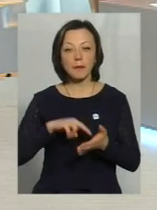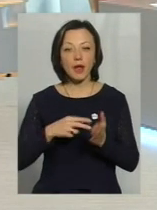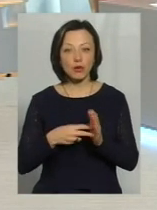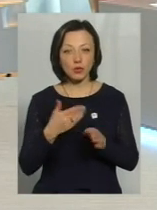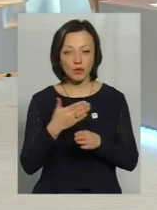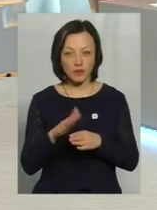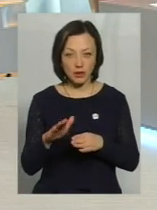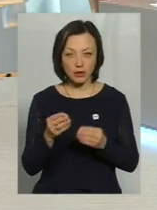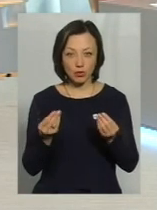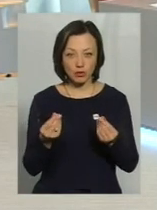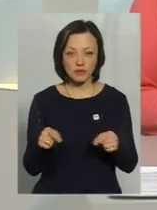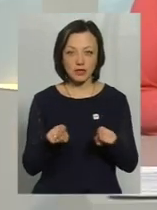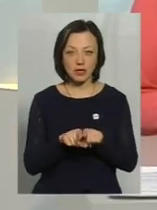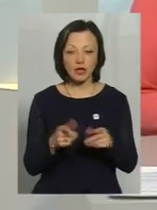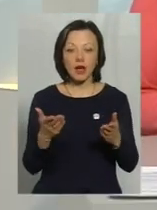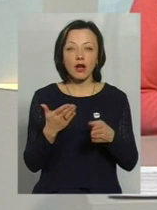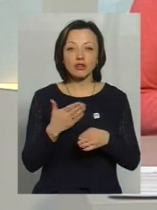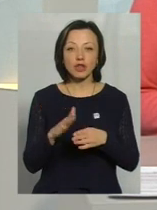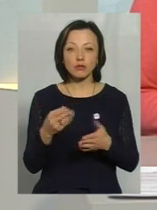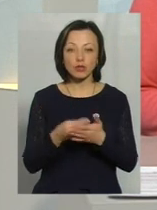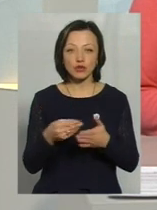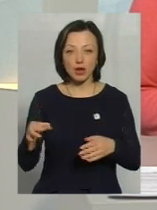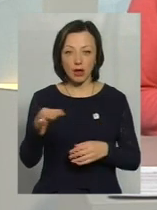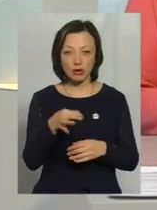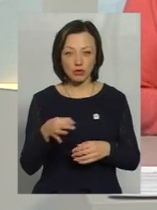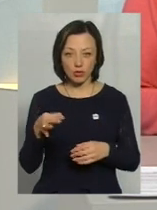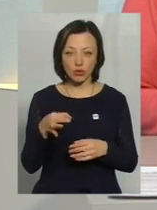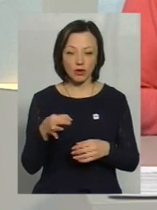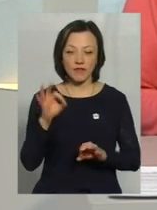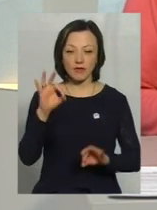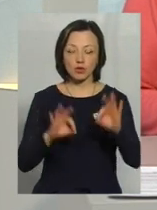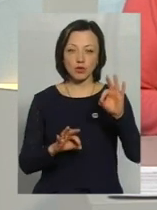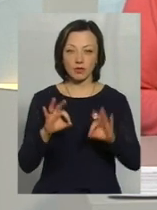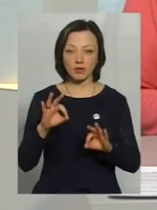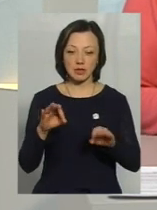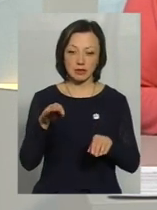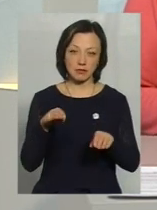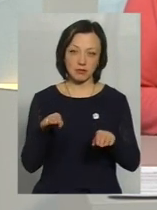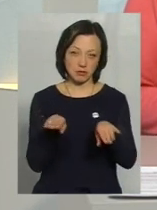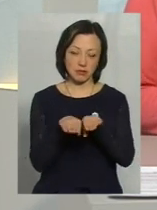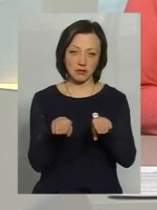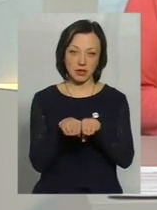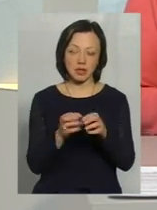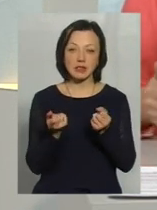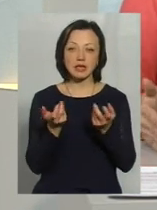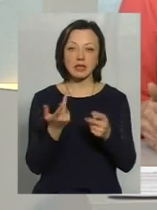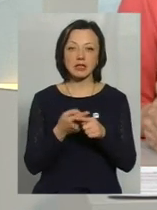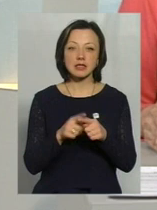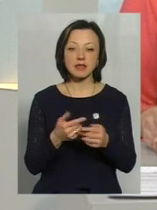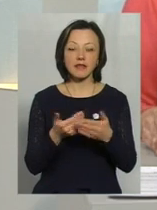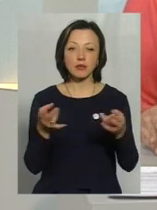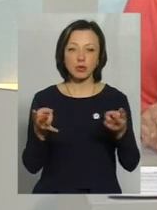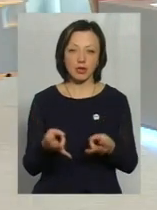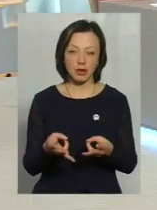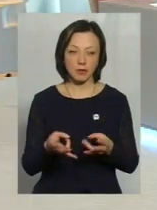виділити, все ж таки, яка частка з бюджету у відсотковому співвідношенні, скільки це від потреб,